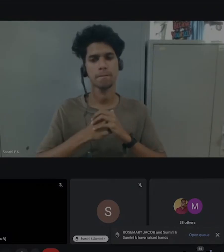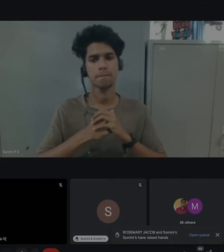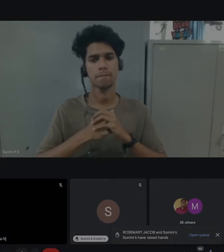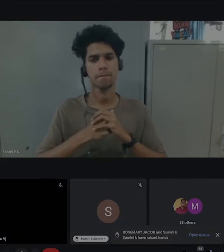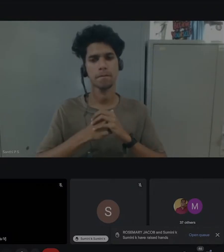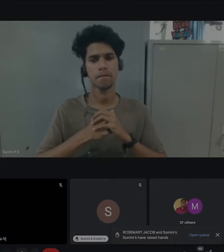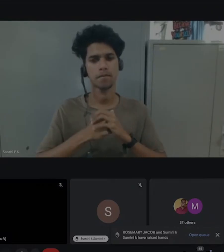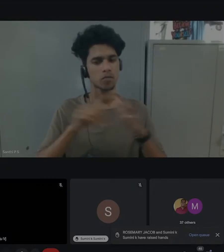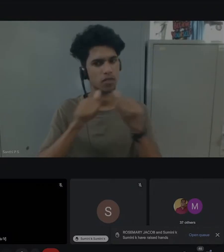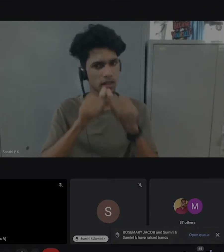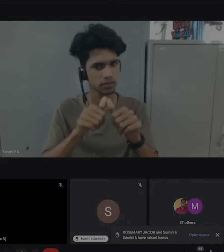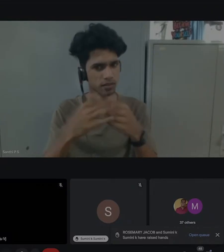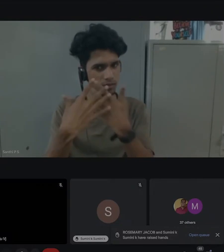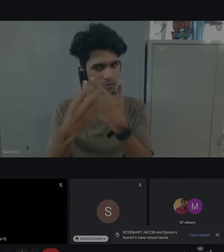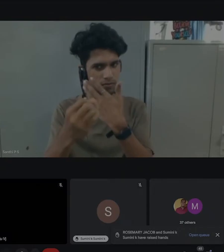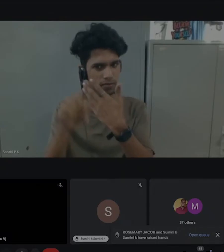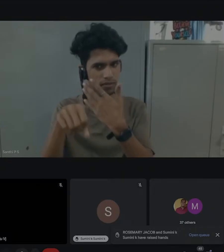കേട്ടു എന്ന് വിചാരിക്കുന്നു.